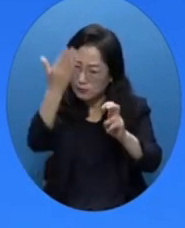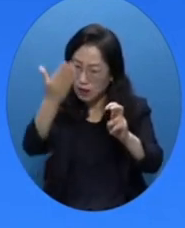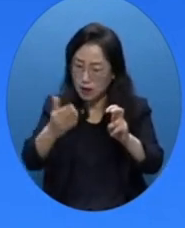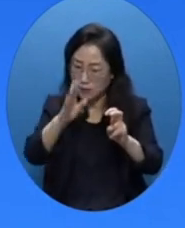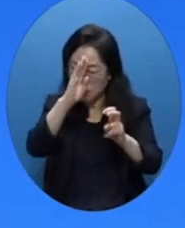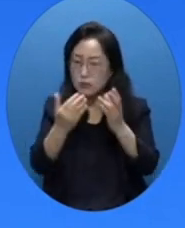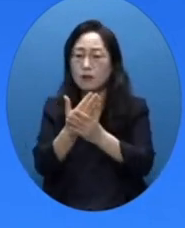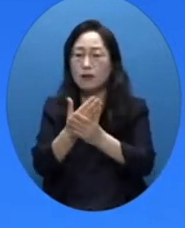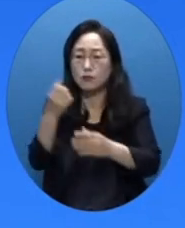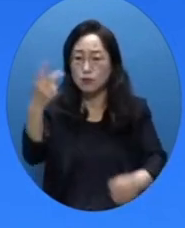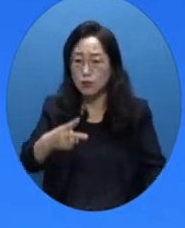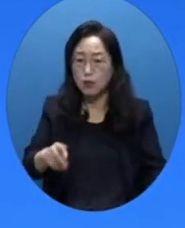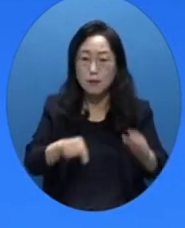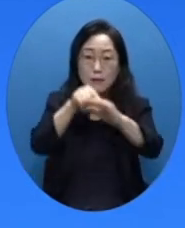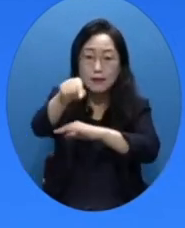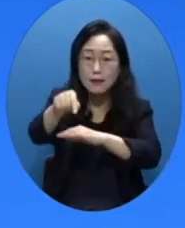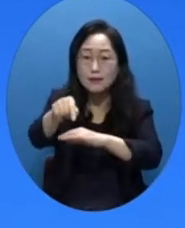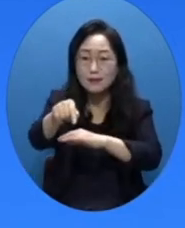그런데도 또 밖에서